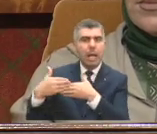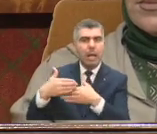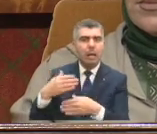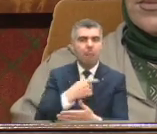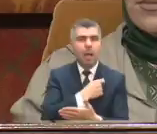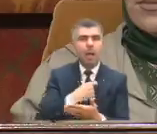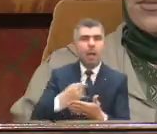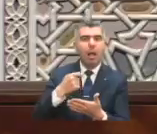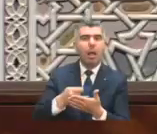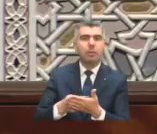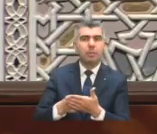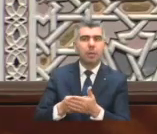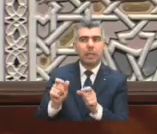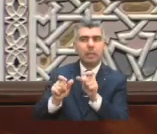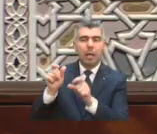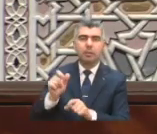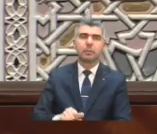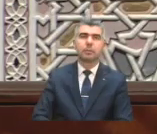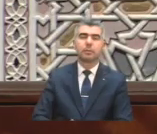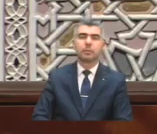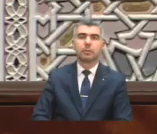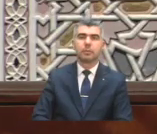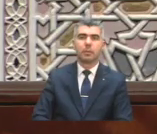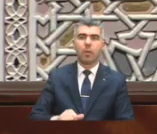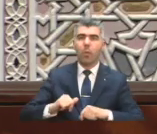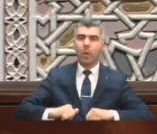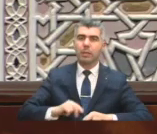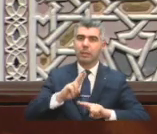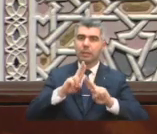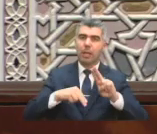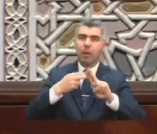المتقاضين. تفضل السيد الوزير.